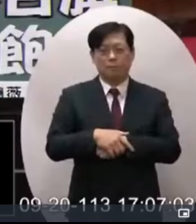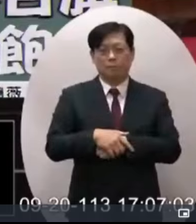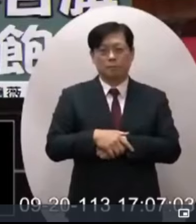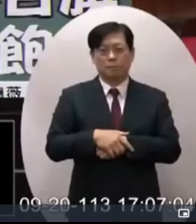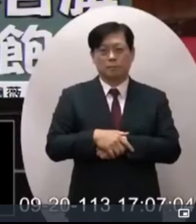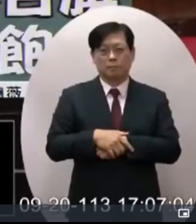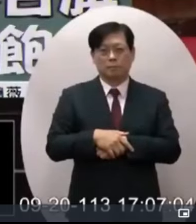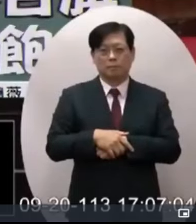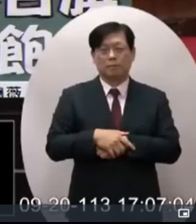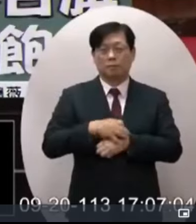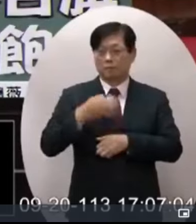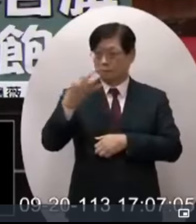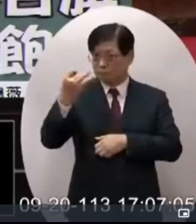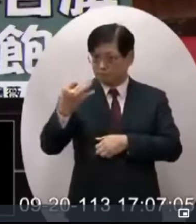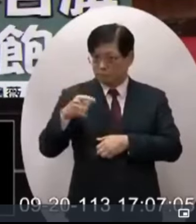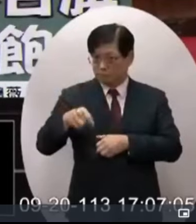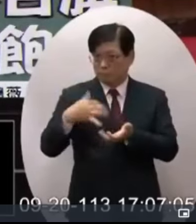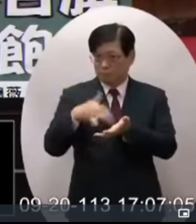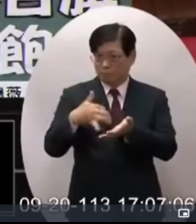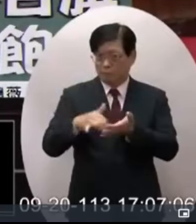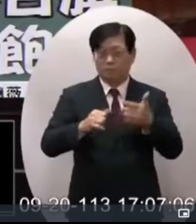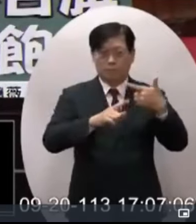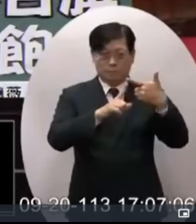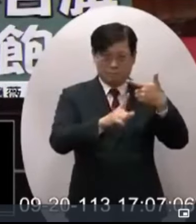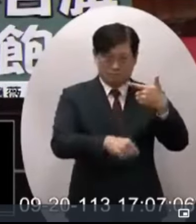的金额上面，